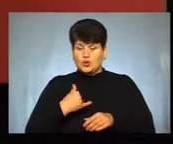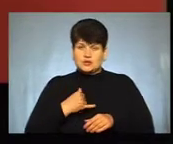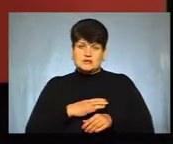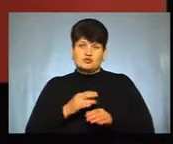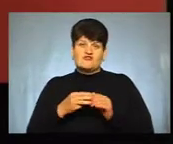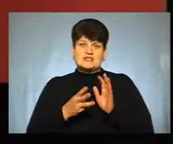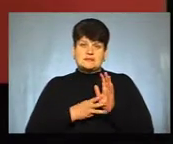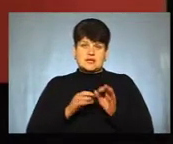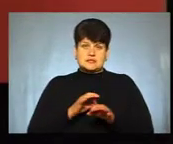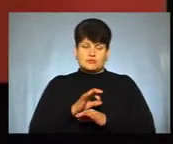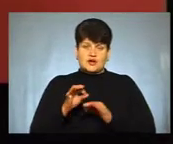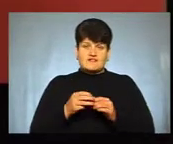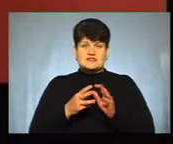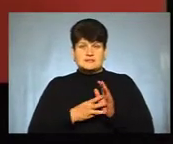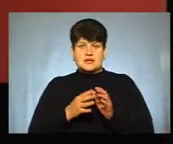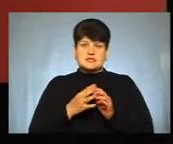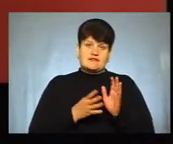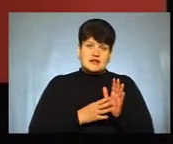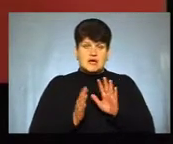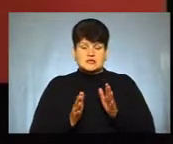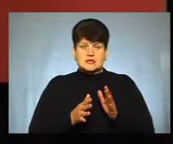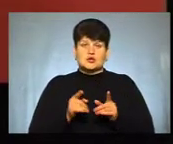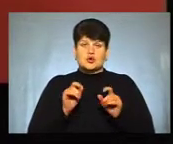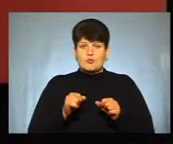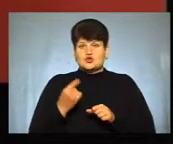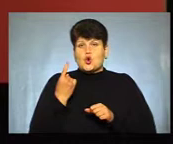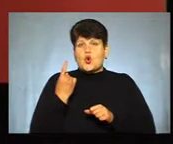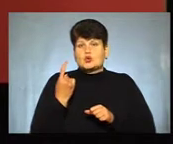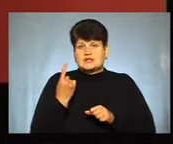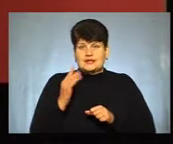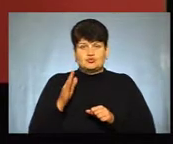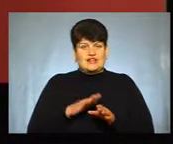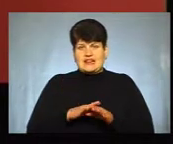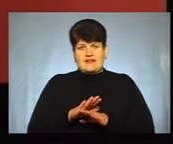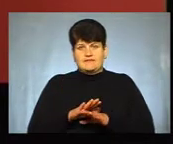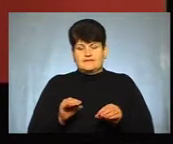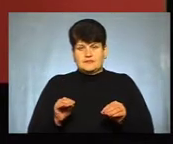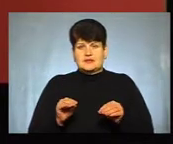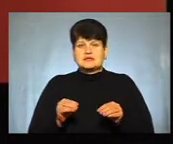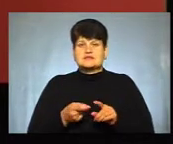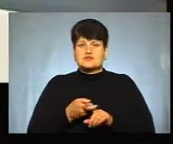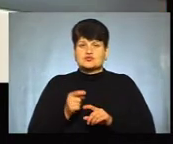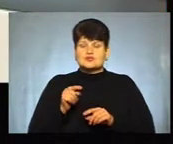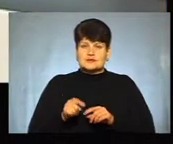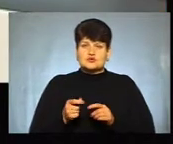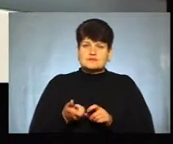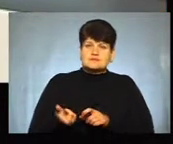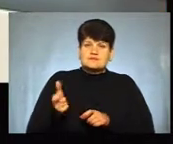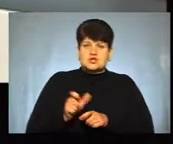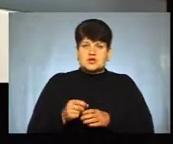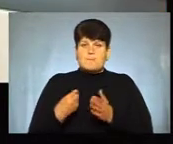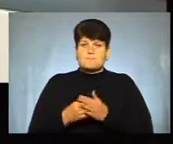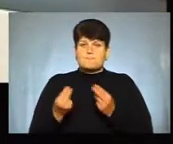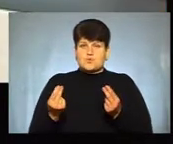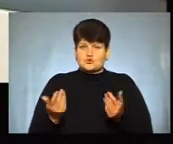там проєктів, так, 18-19, то переважно лише може один який з них бути нереалізований в зв'язку з або з перевищенням бюджету коштів, або